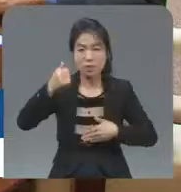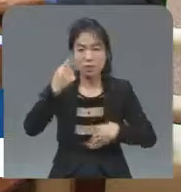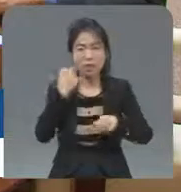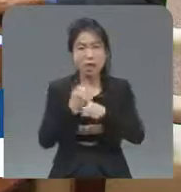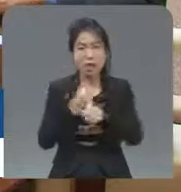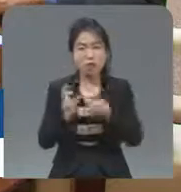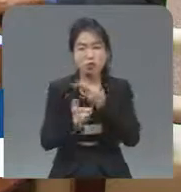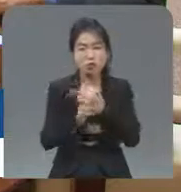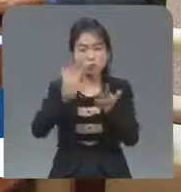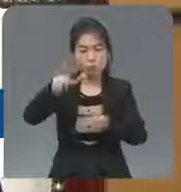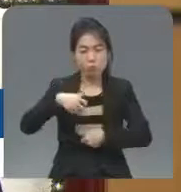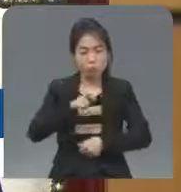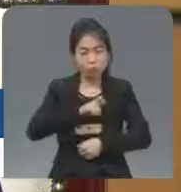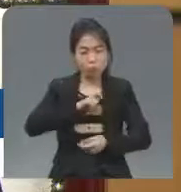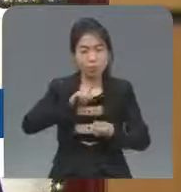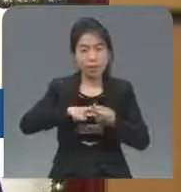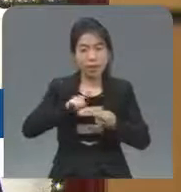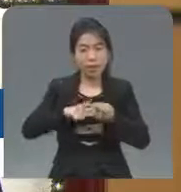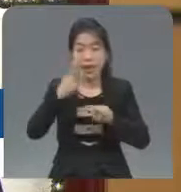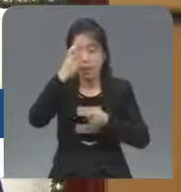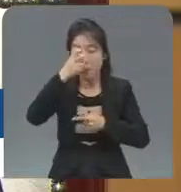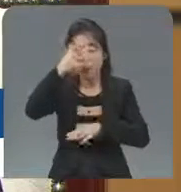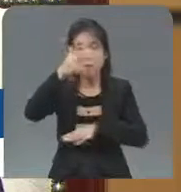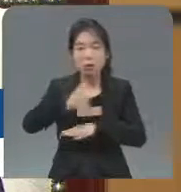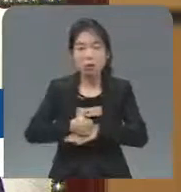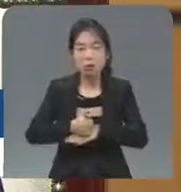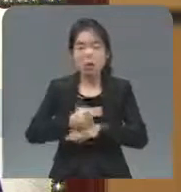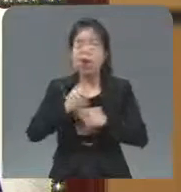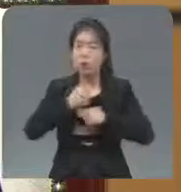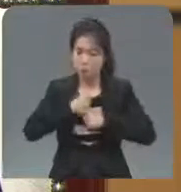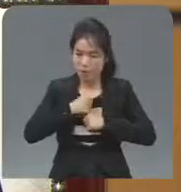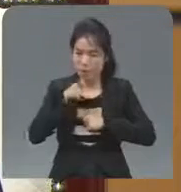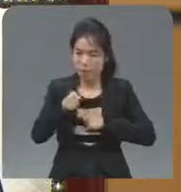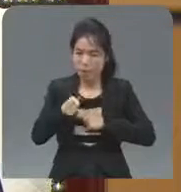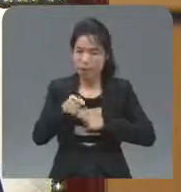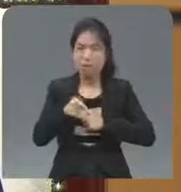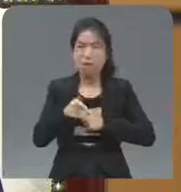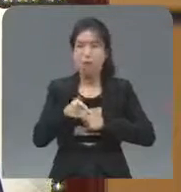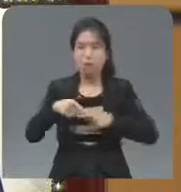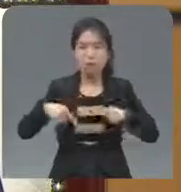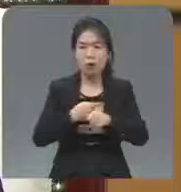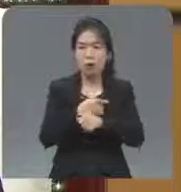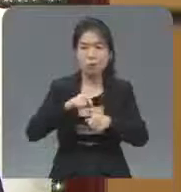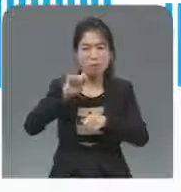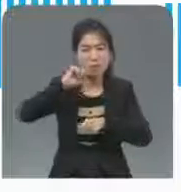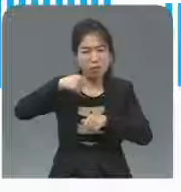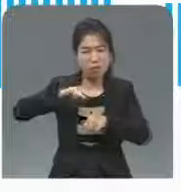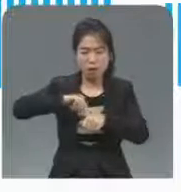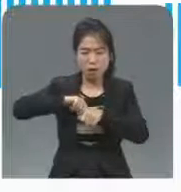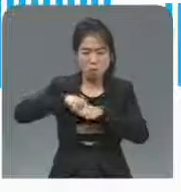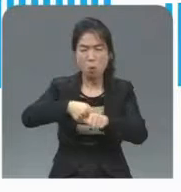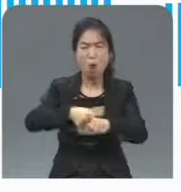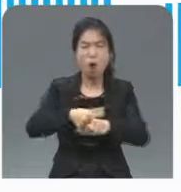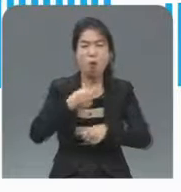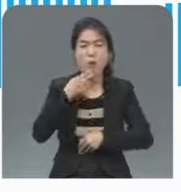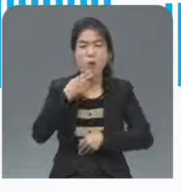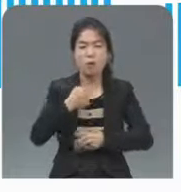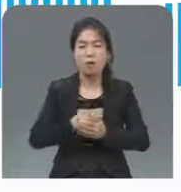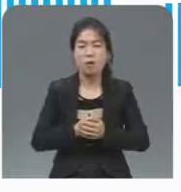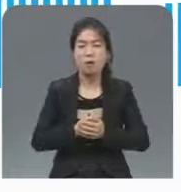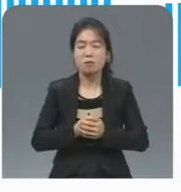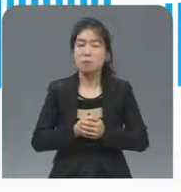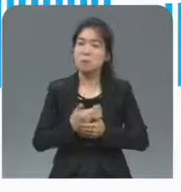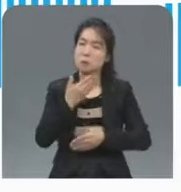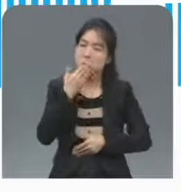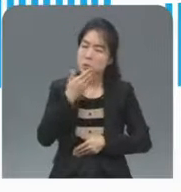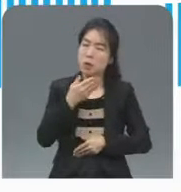부당 수령 등 의혹에 대한 과기부 감사에서 주의 정도의 처분만 있었던 것으로 알려졌습니다. 그럴 수도 있고